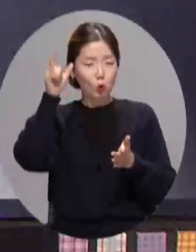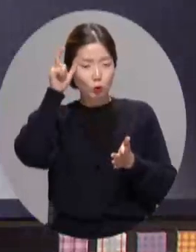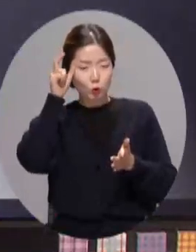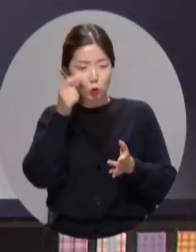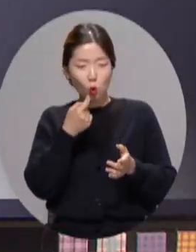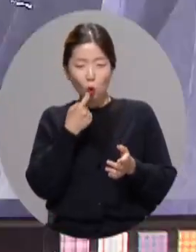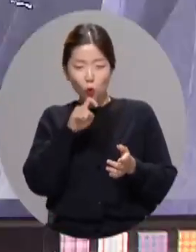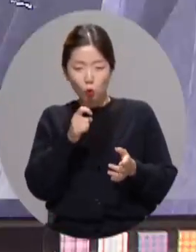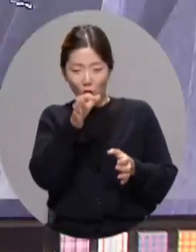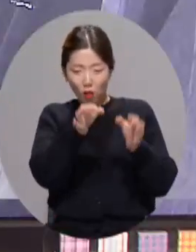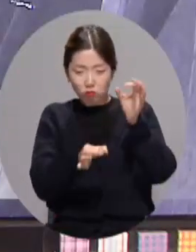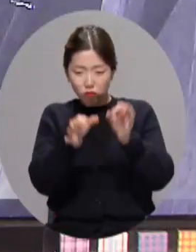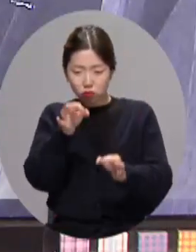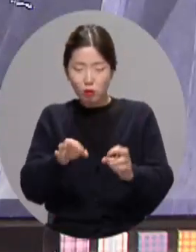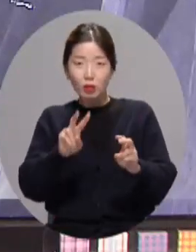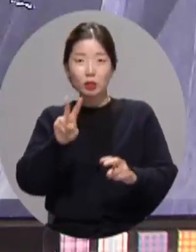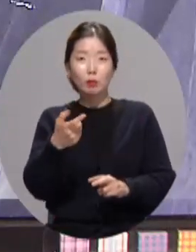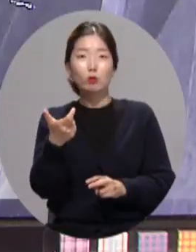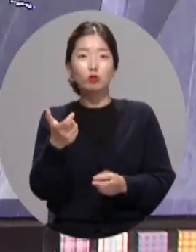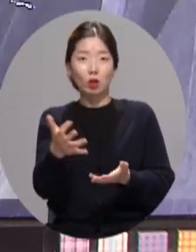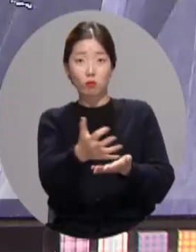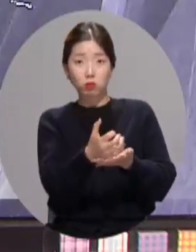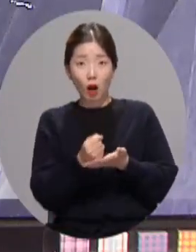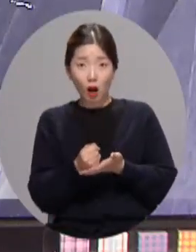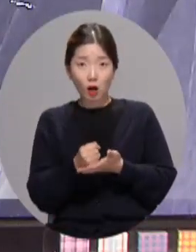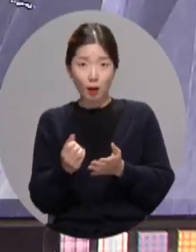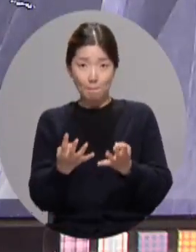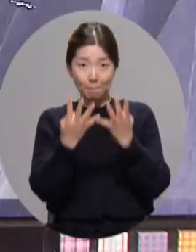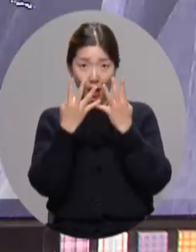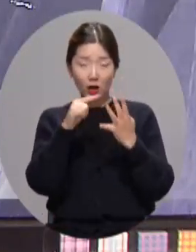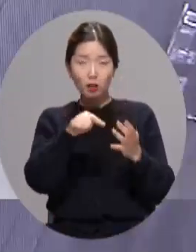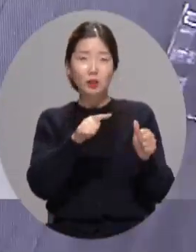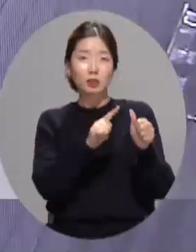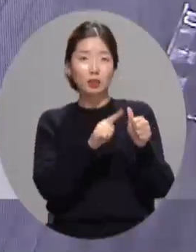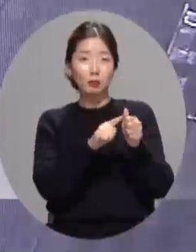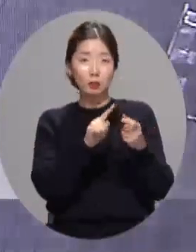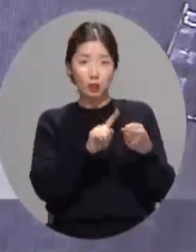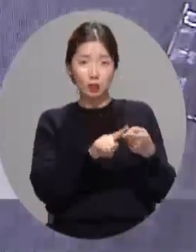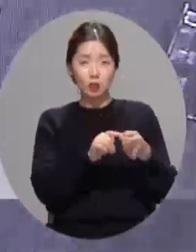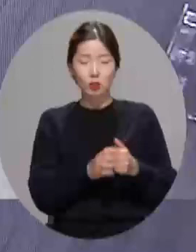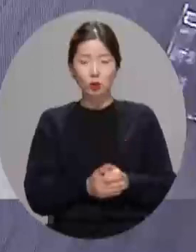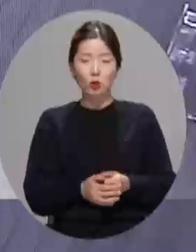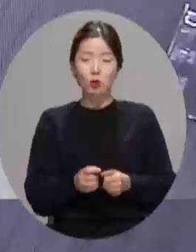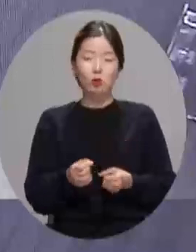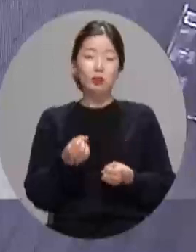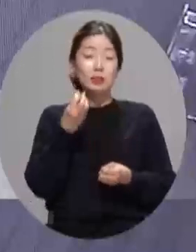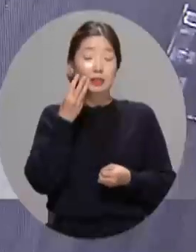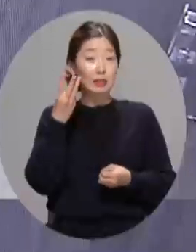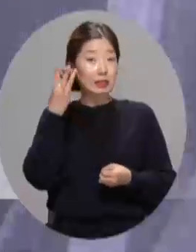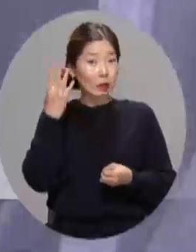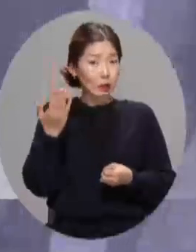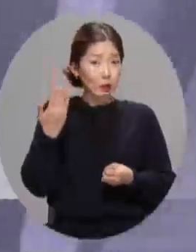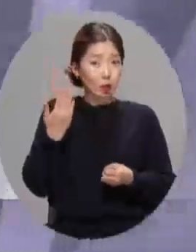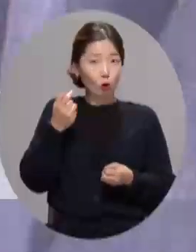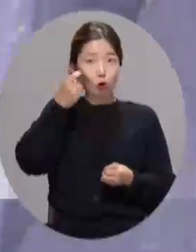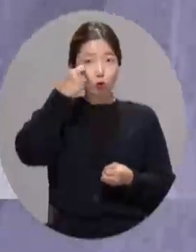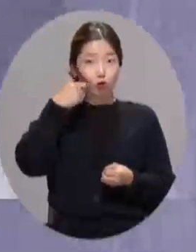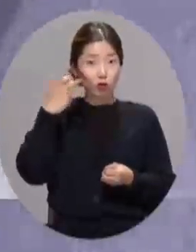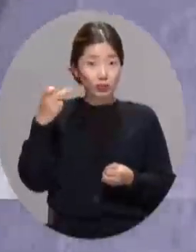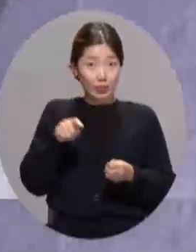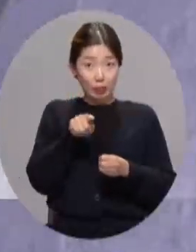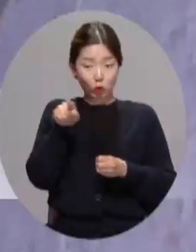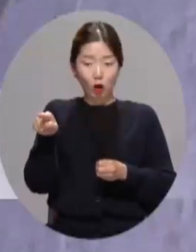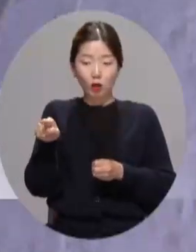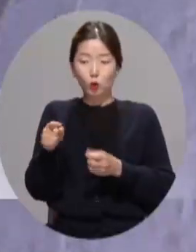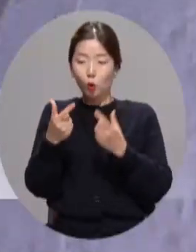소소 정액 샘플 260개 훔친 뒤 구속된 30대 남성이 범행 3일전 울주군 언양읍